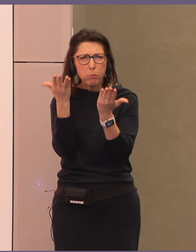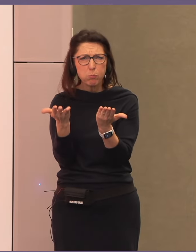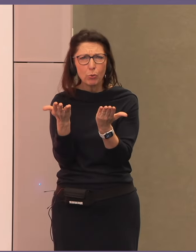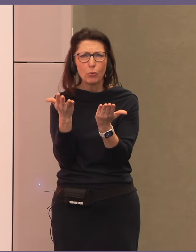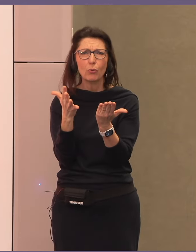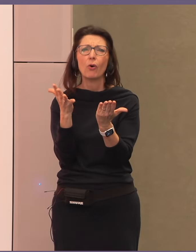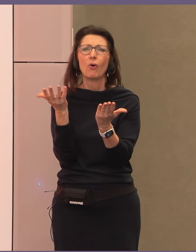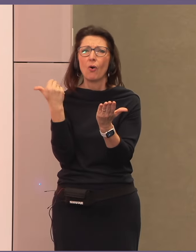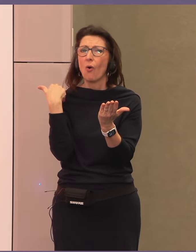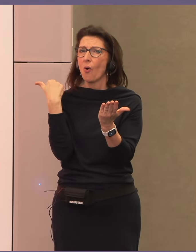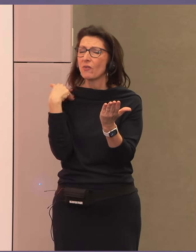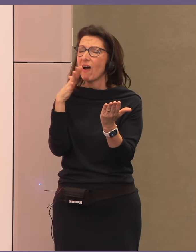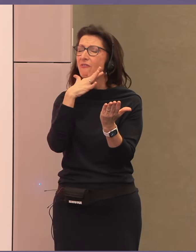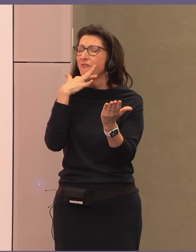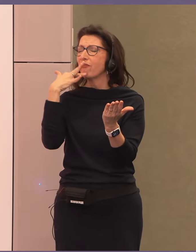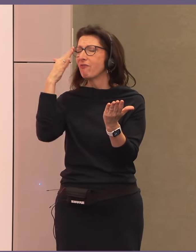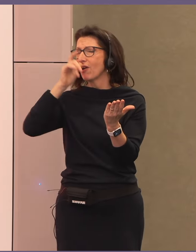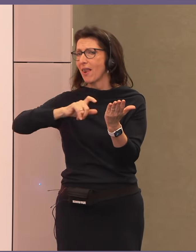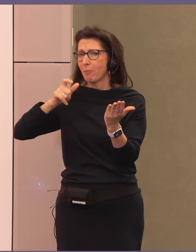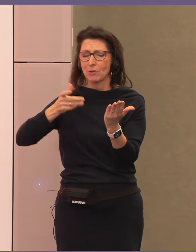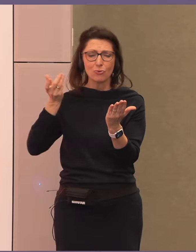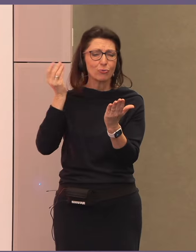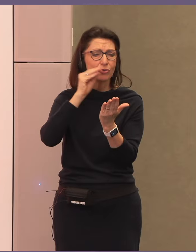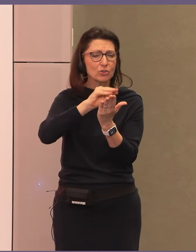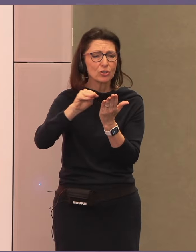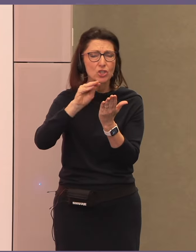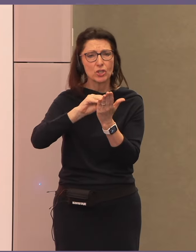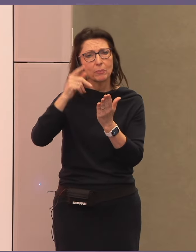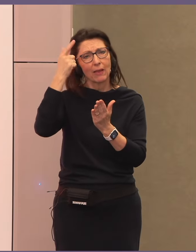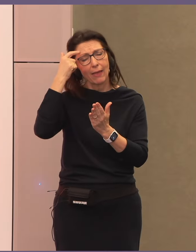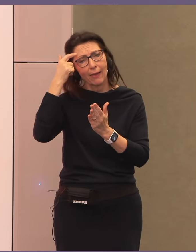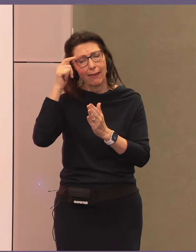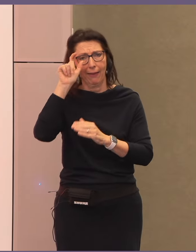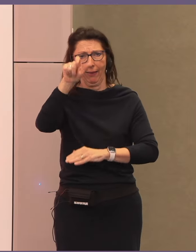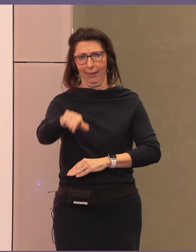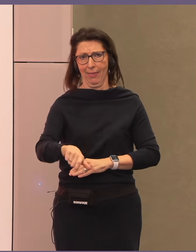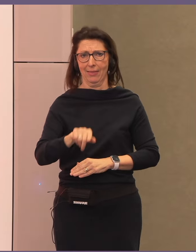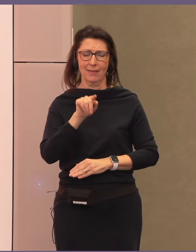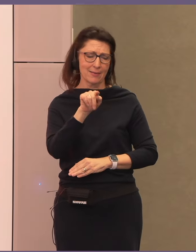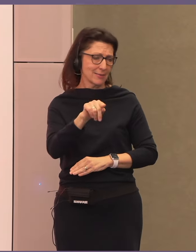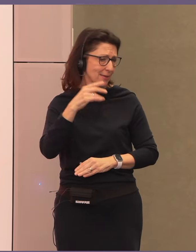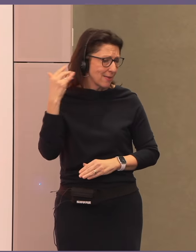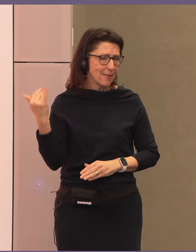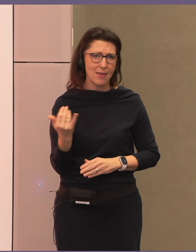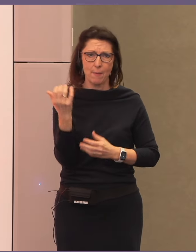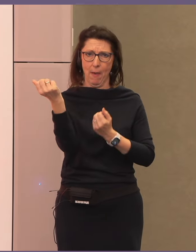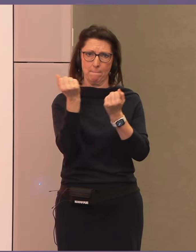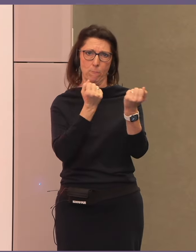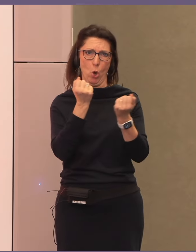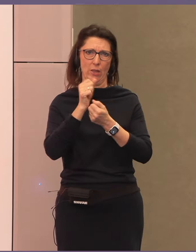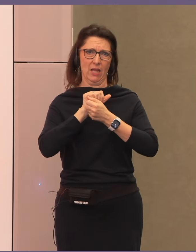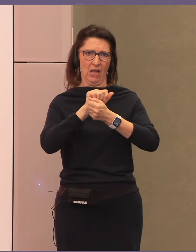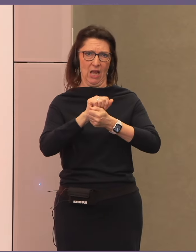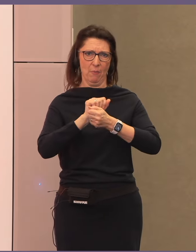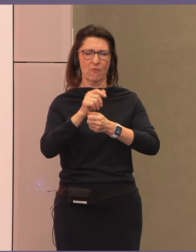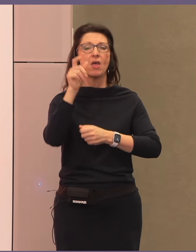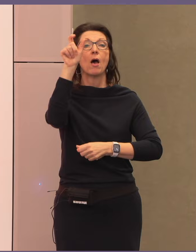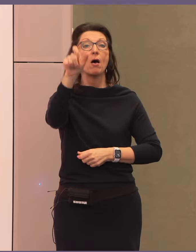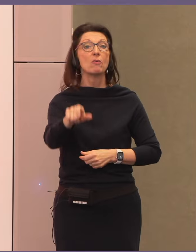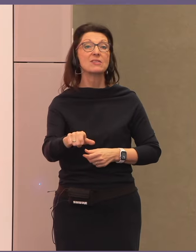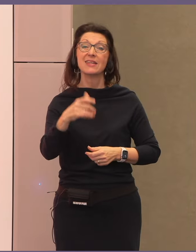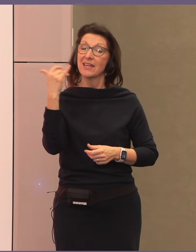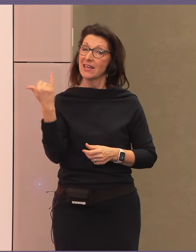gestrahlt hat über den politischen Handlungsrahmen, dem sie sich natürlich immer angeschlossen hat, nämlich ihrer sozialdemokratischen